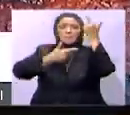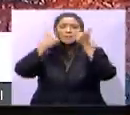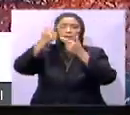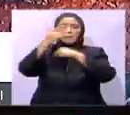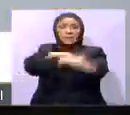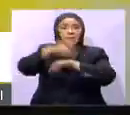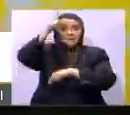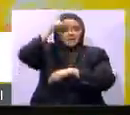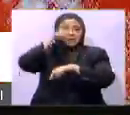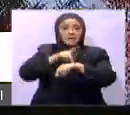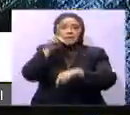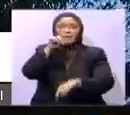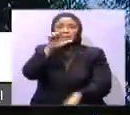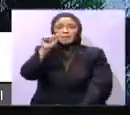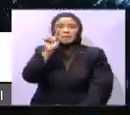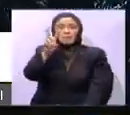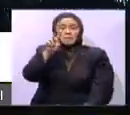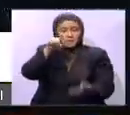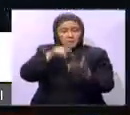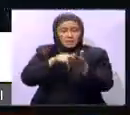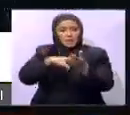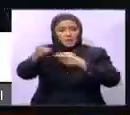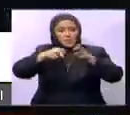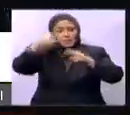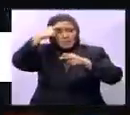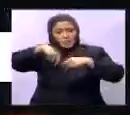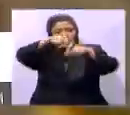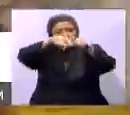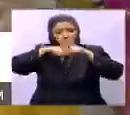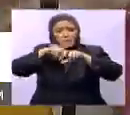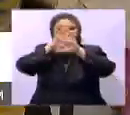program itu merupakan salah satu inisiatif menarik lebih ramai pelancong ke negeri Kelantan.